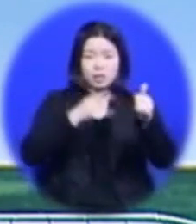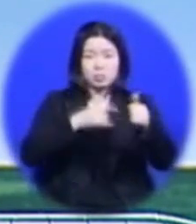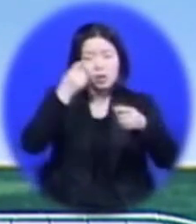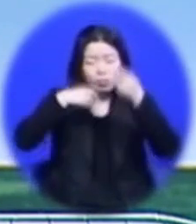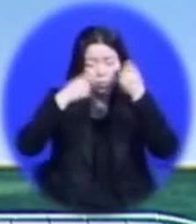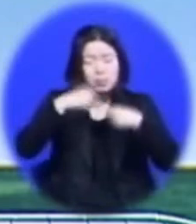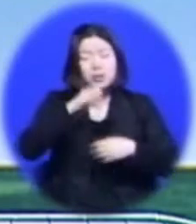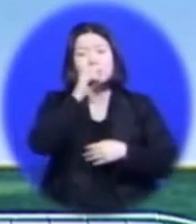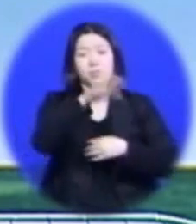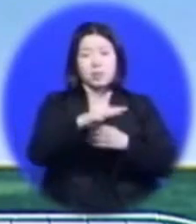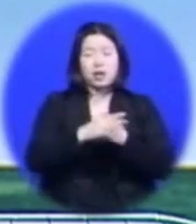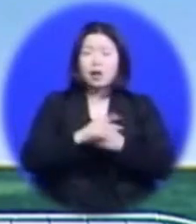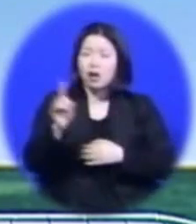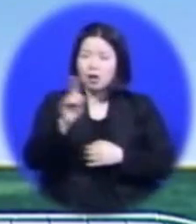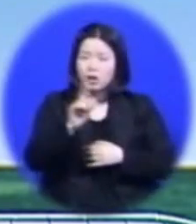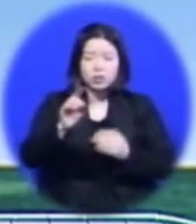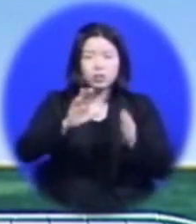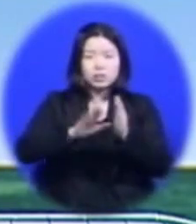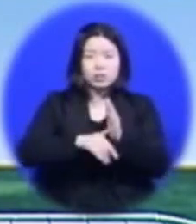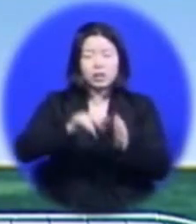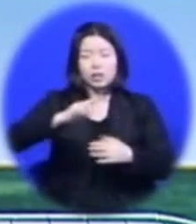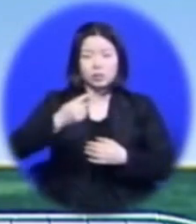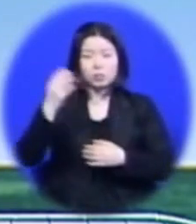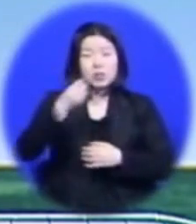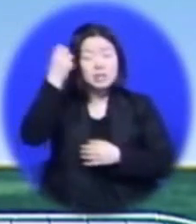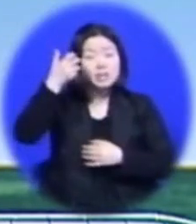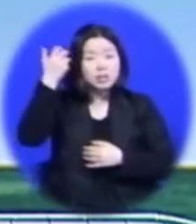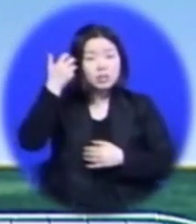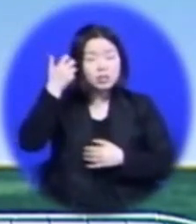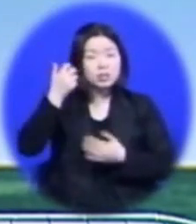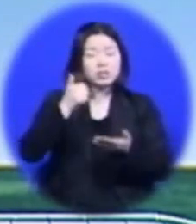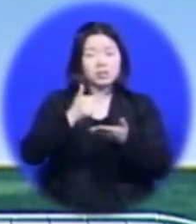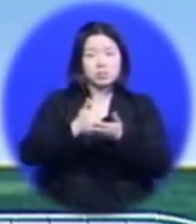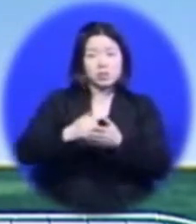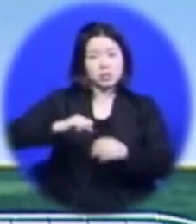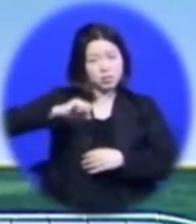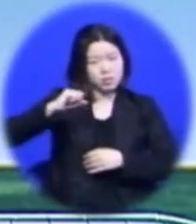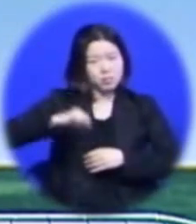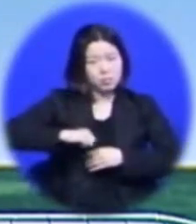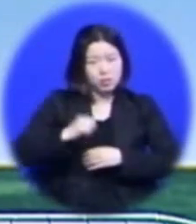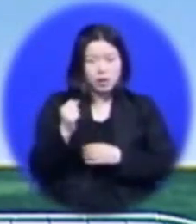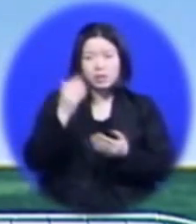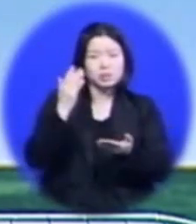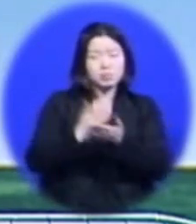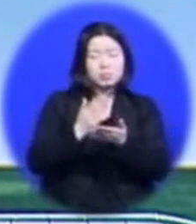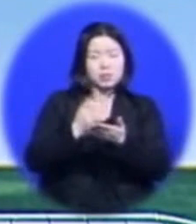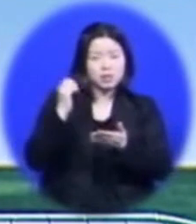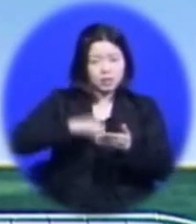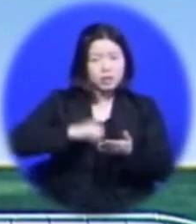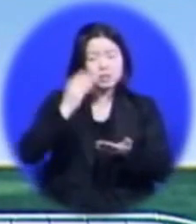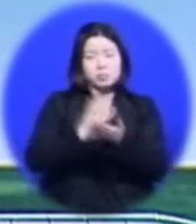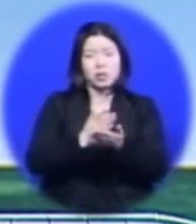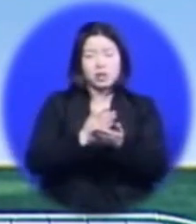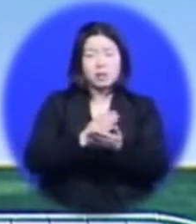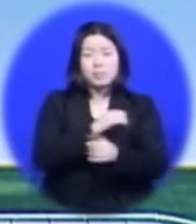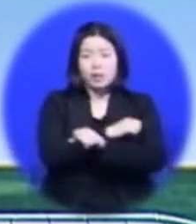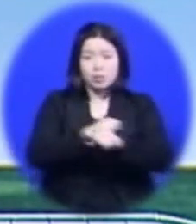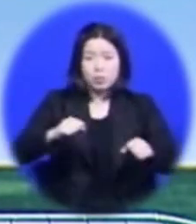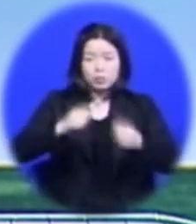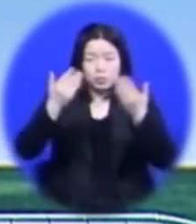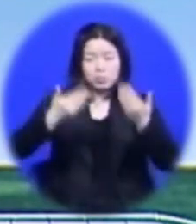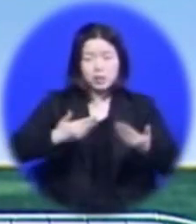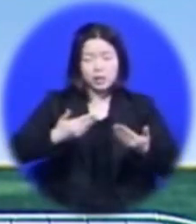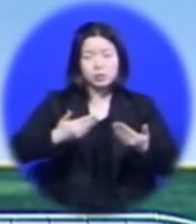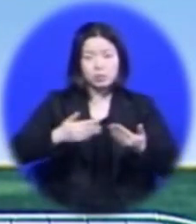울먹이면서 말씀, 어떤 경우에도 성령님을 거역하지 마세요. 죄는 얼마나 무서운지 모릅니다. 용서받아도 흔적이